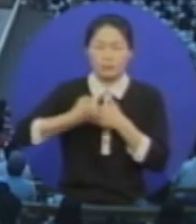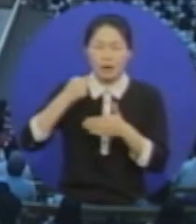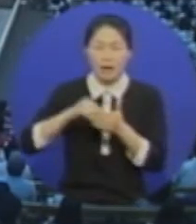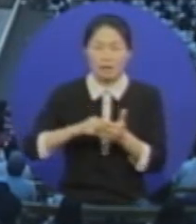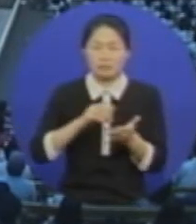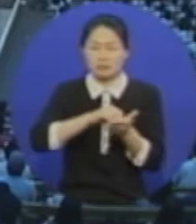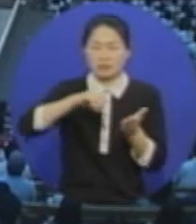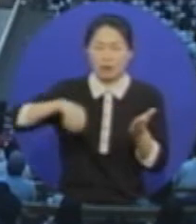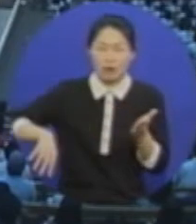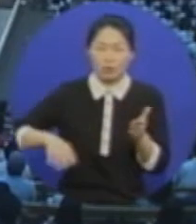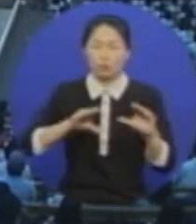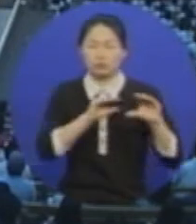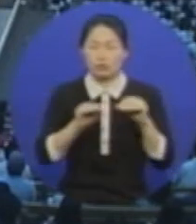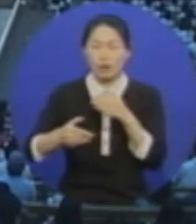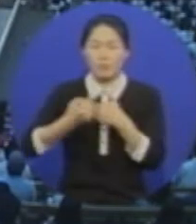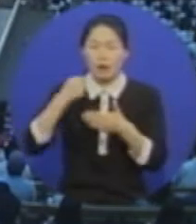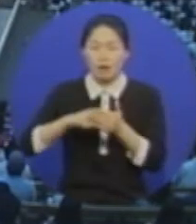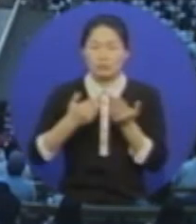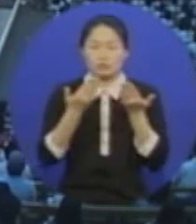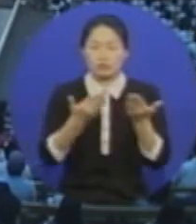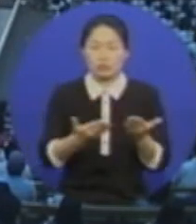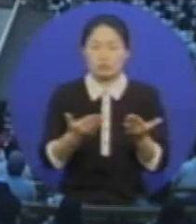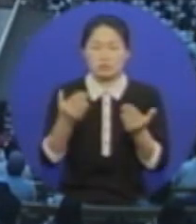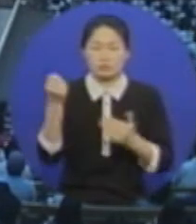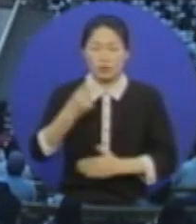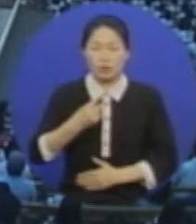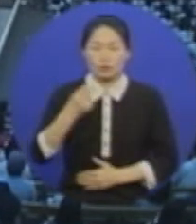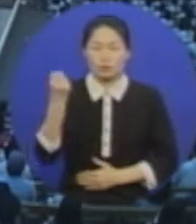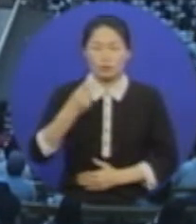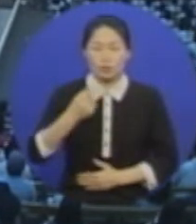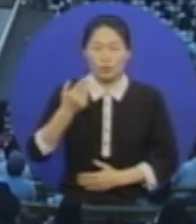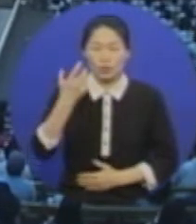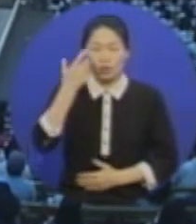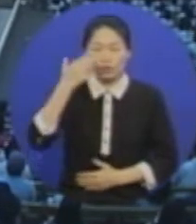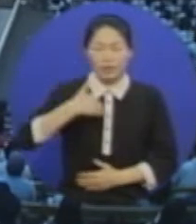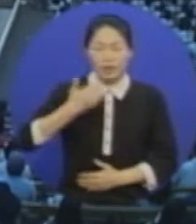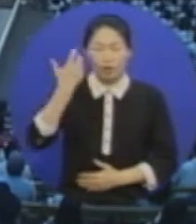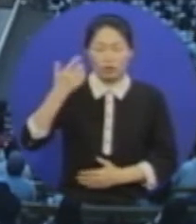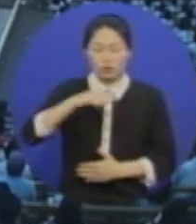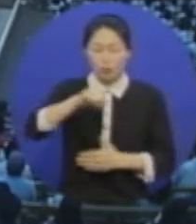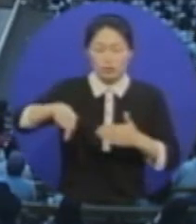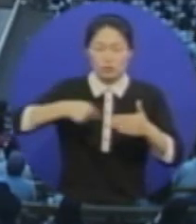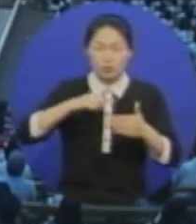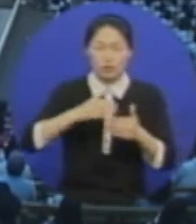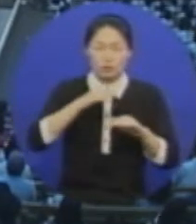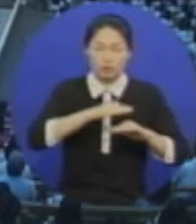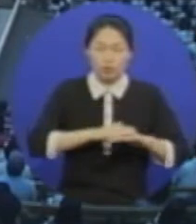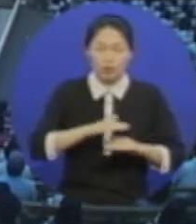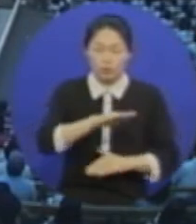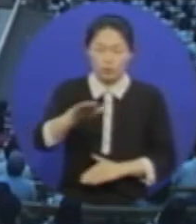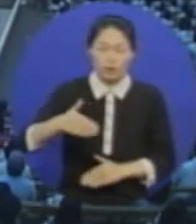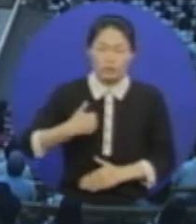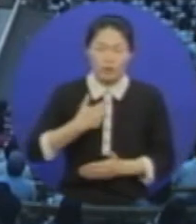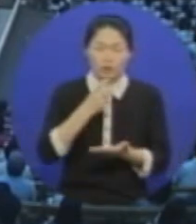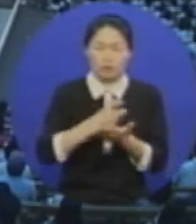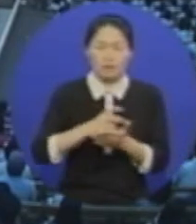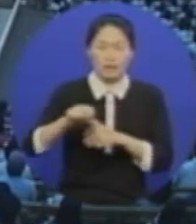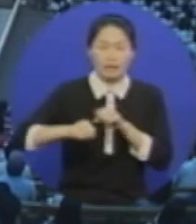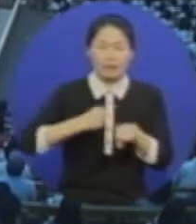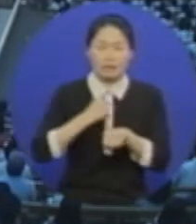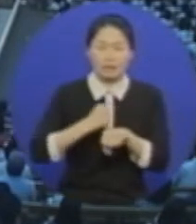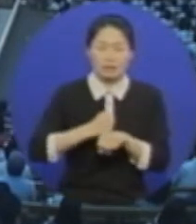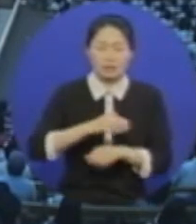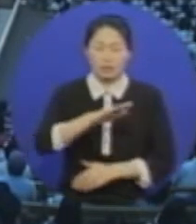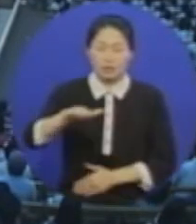제거하고 부드러운 마음을 줄 것이며 또 내 영을 너희 속에 두어 너희로 내 율례를 행하게 하리니 너희가